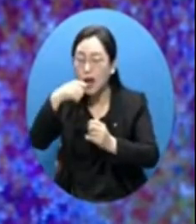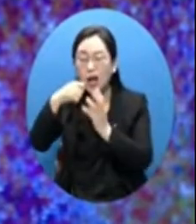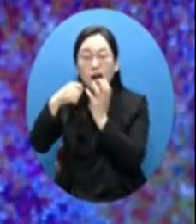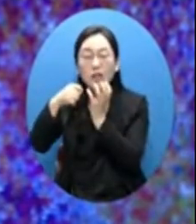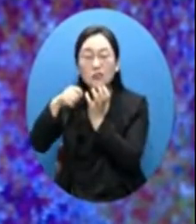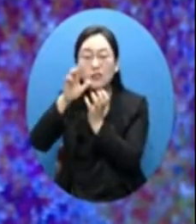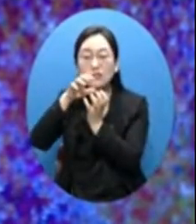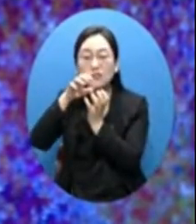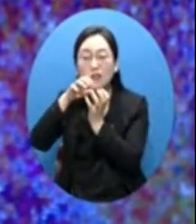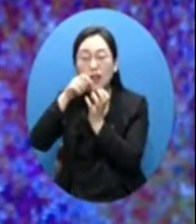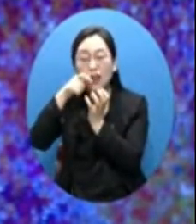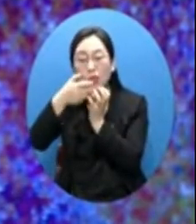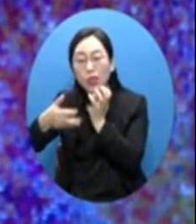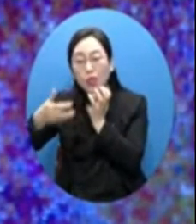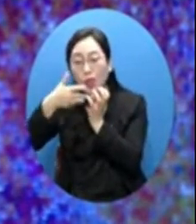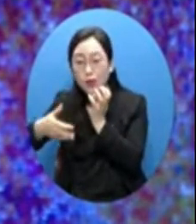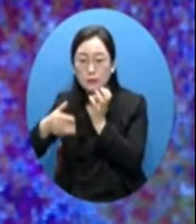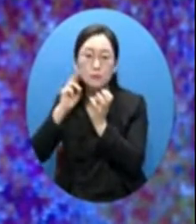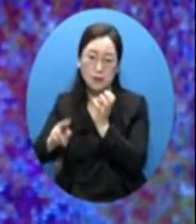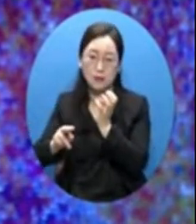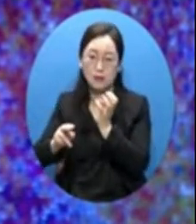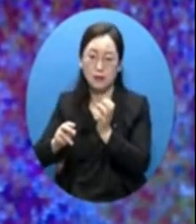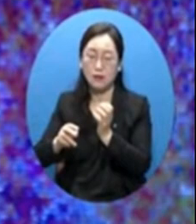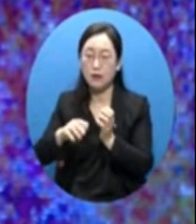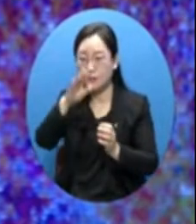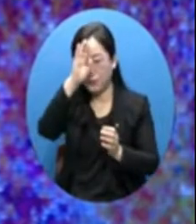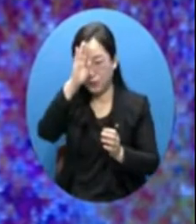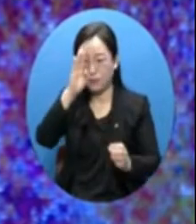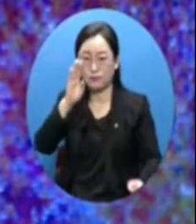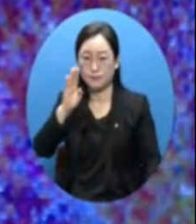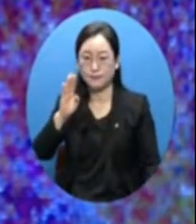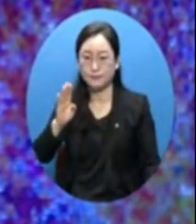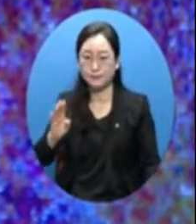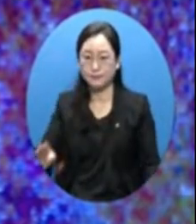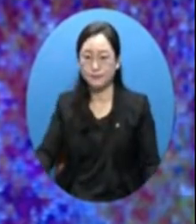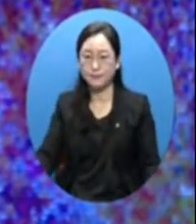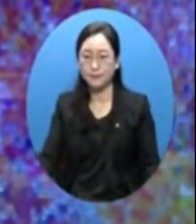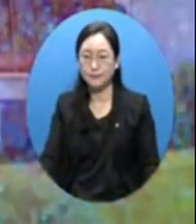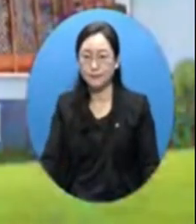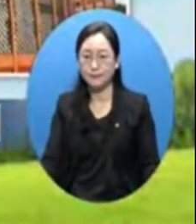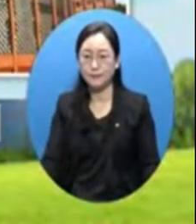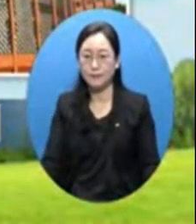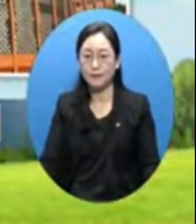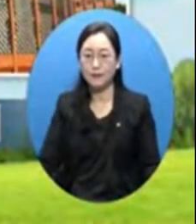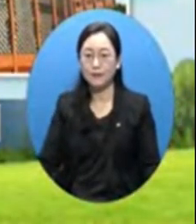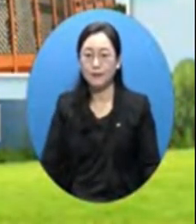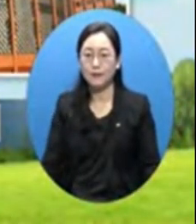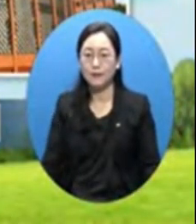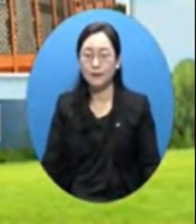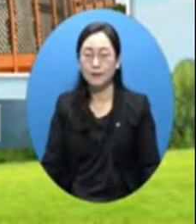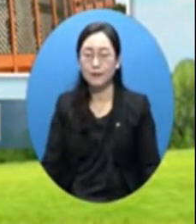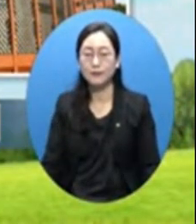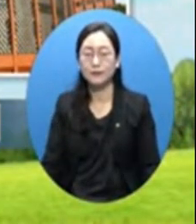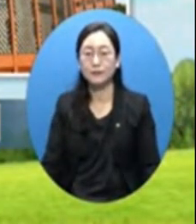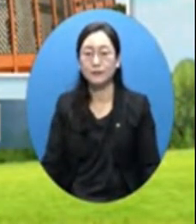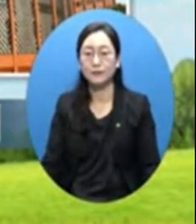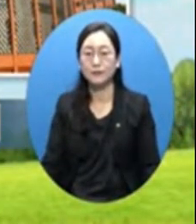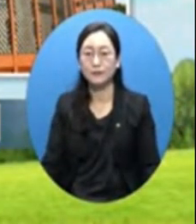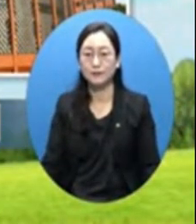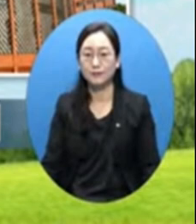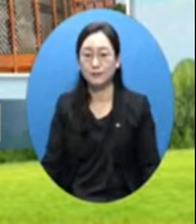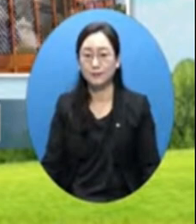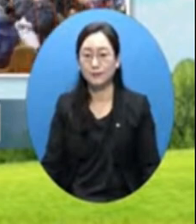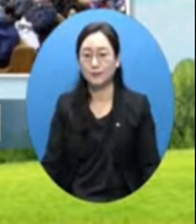하는 그런 병을 앓고 있었습니다. 그래서 그